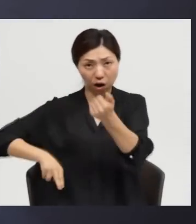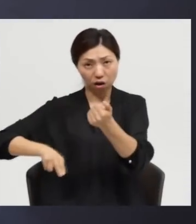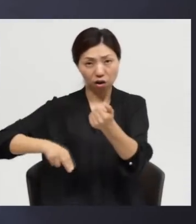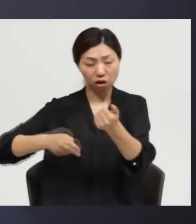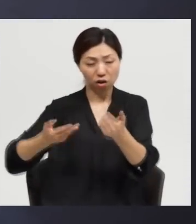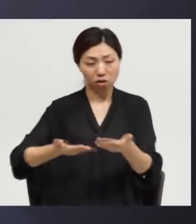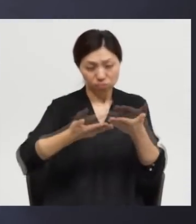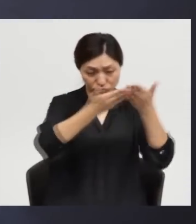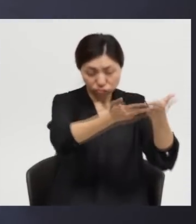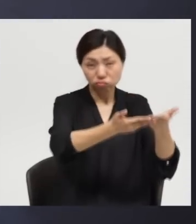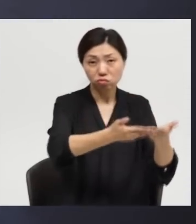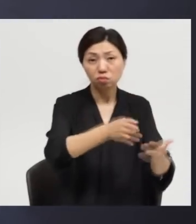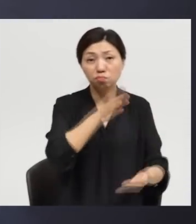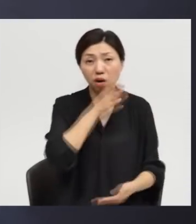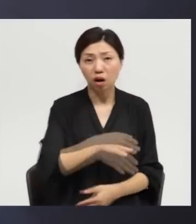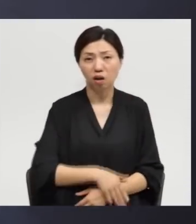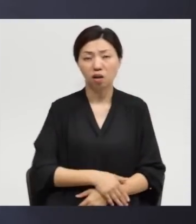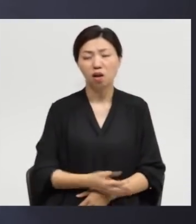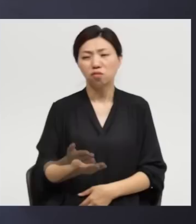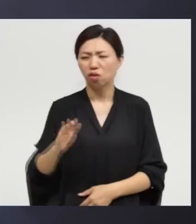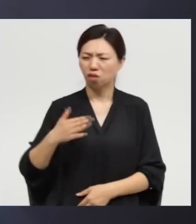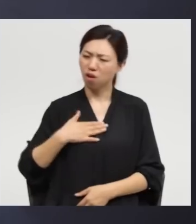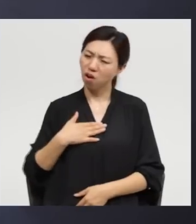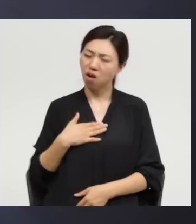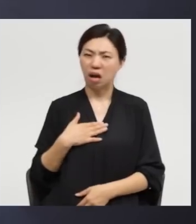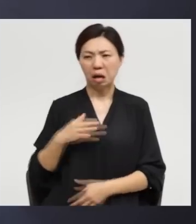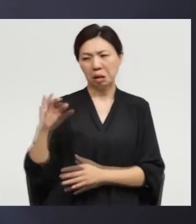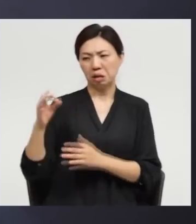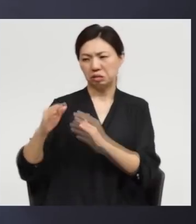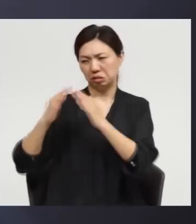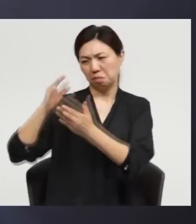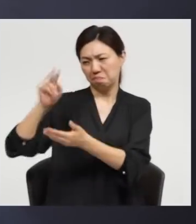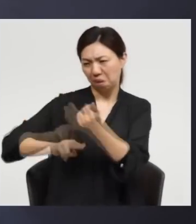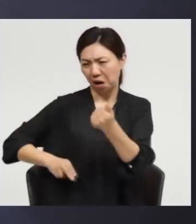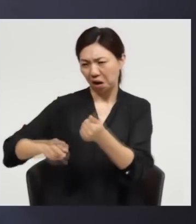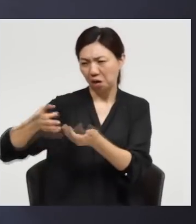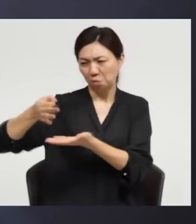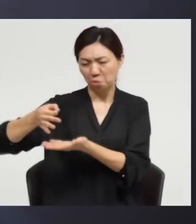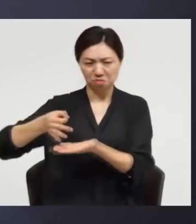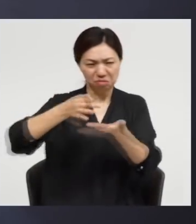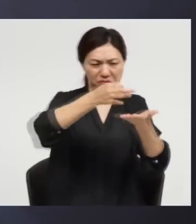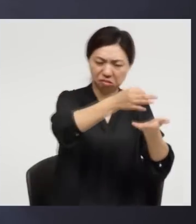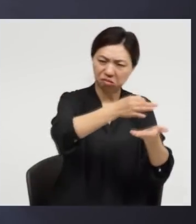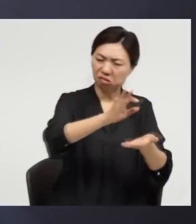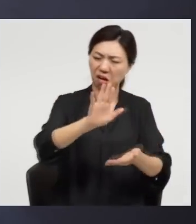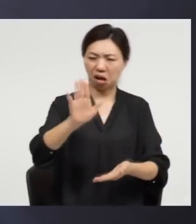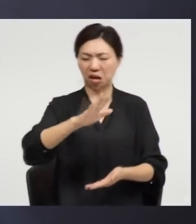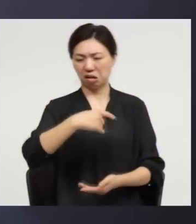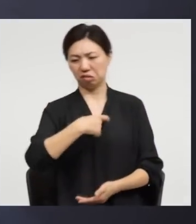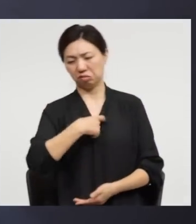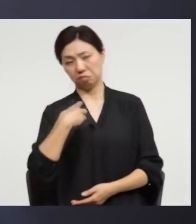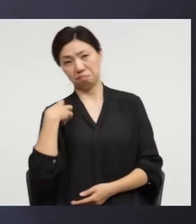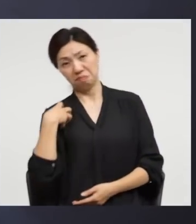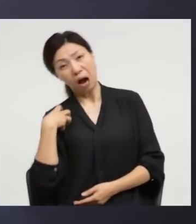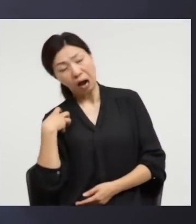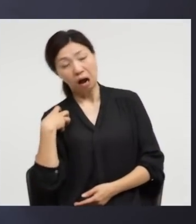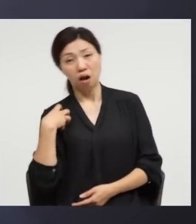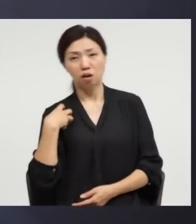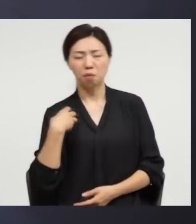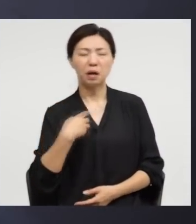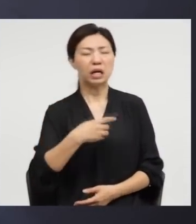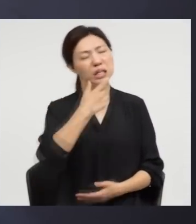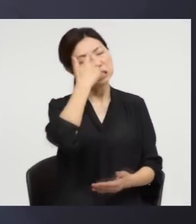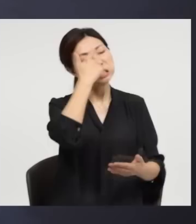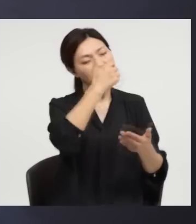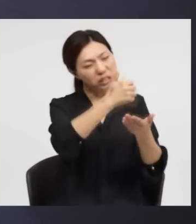주는 수밖에 없는 거고 그렇게까지 내가 돈을 줄 이유는 없겠다. 나한테는 너무 부담이 된다. 이러면